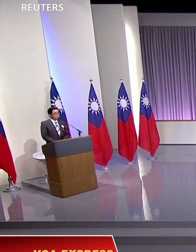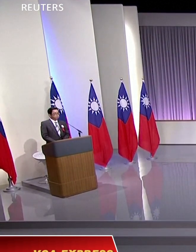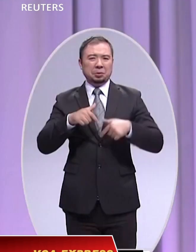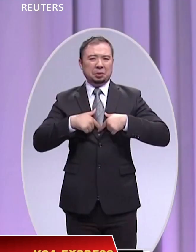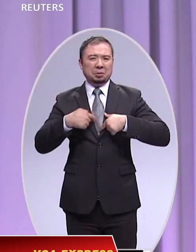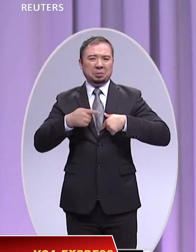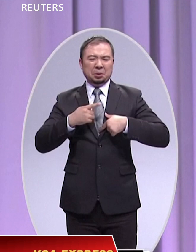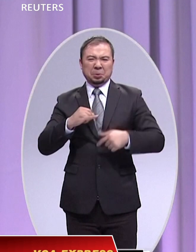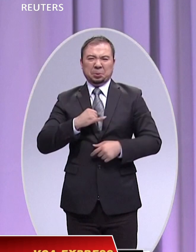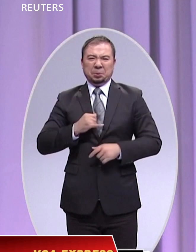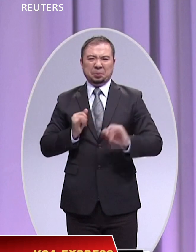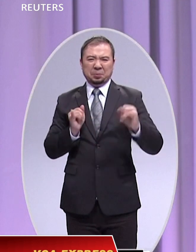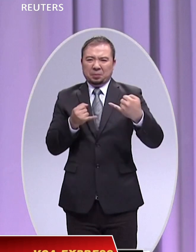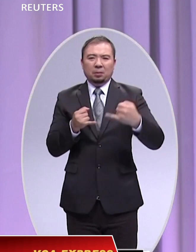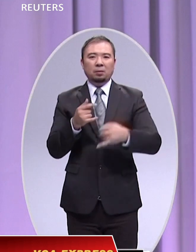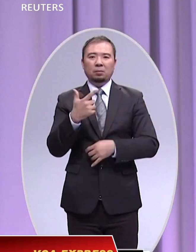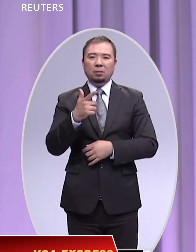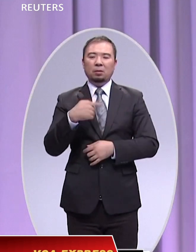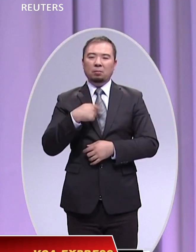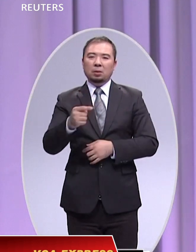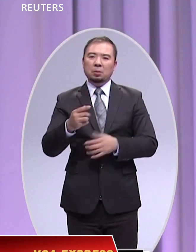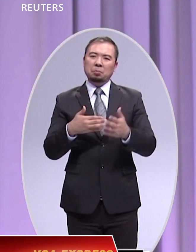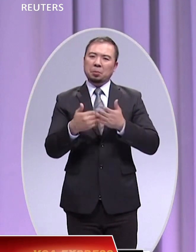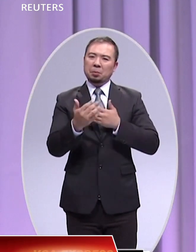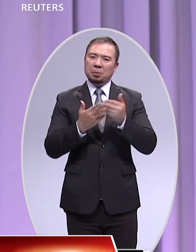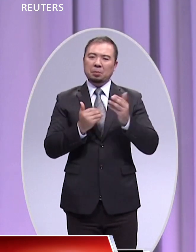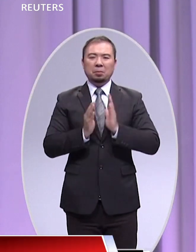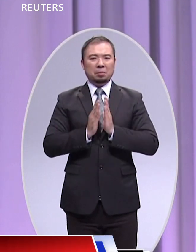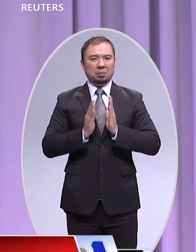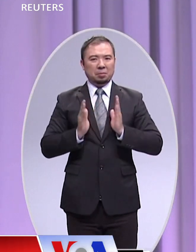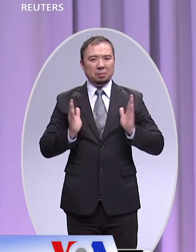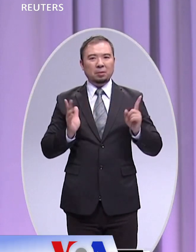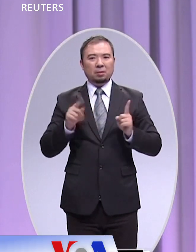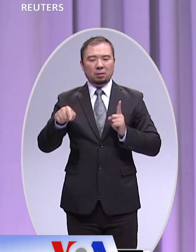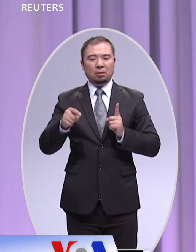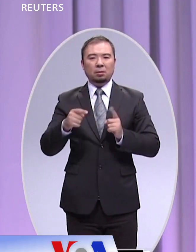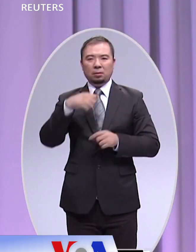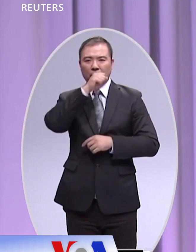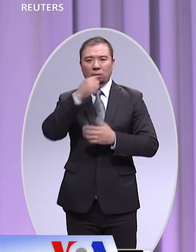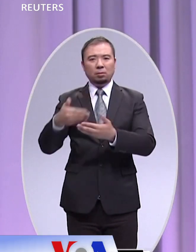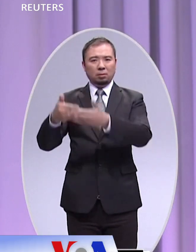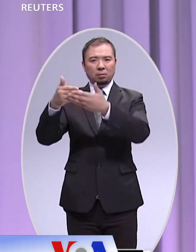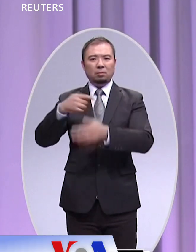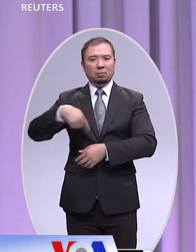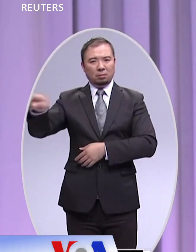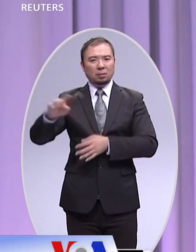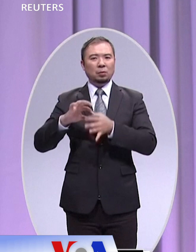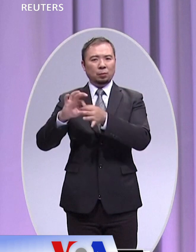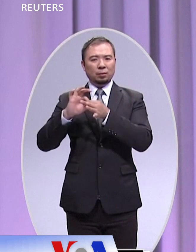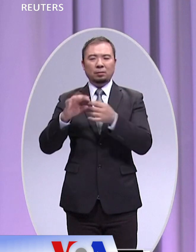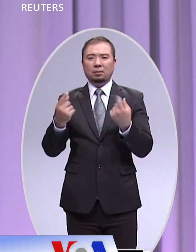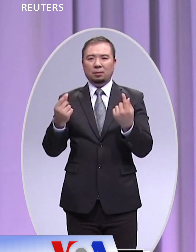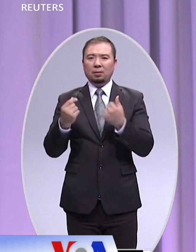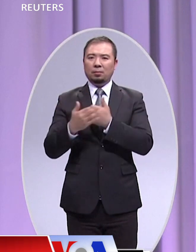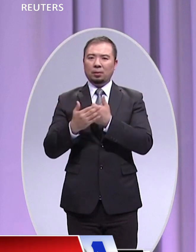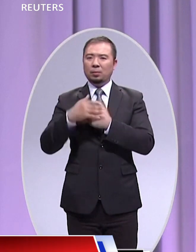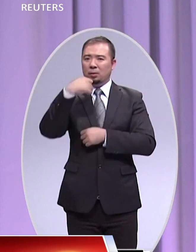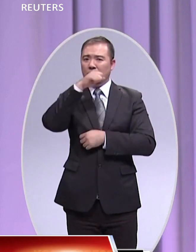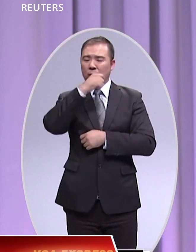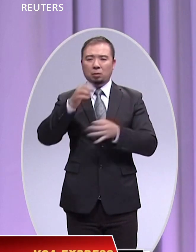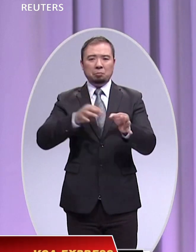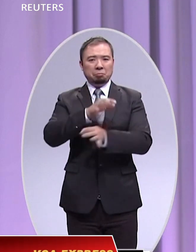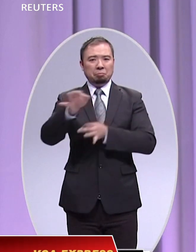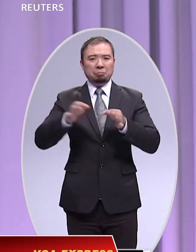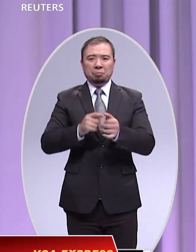thiết với Trung Quốc, đã lên án dị luật này là một công cụ chính trị của bà Thái và đảng của bà để giành phiếu trong khi tìm cách mô tả họ